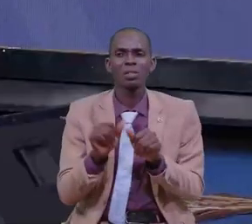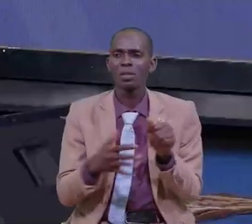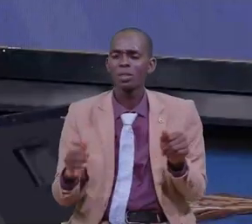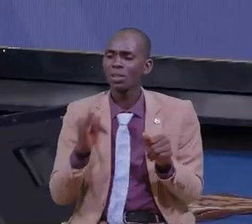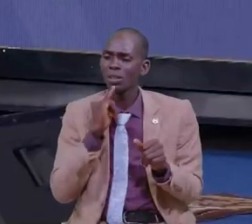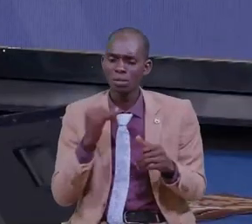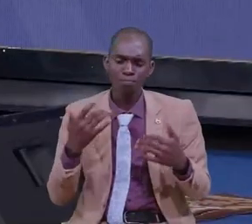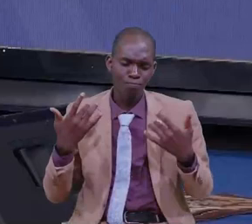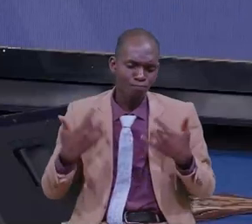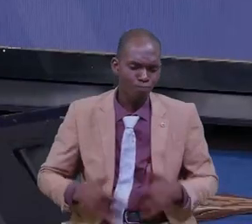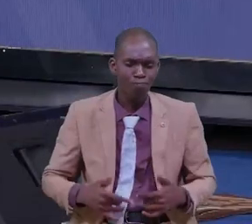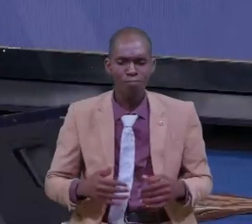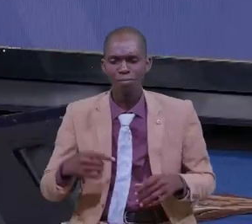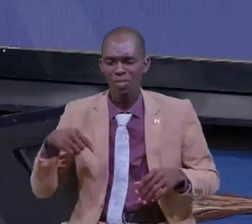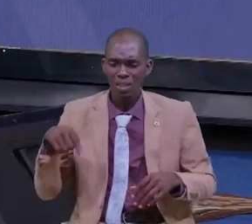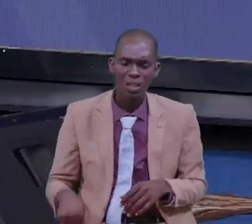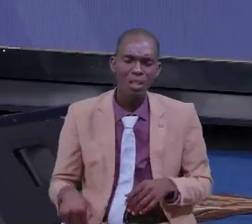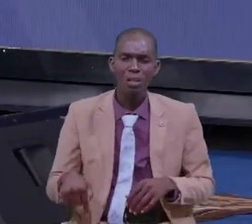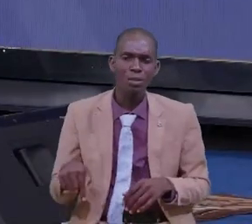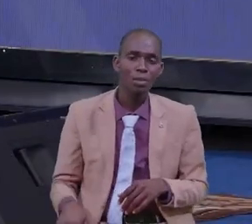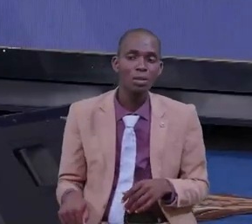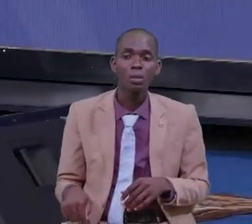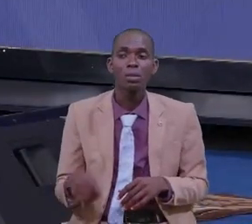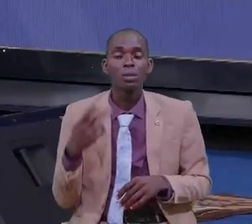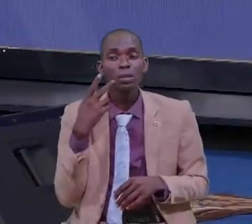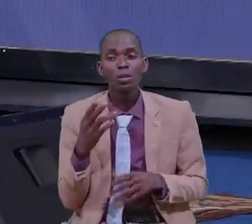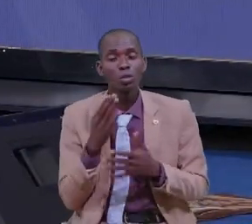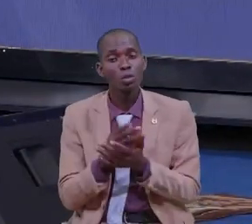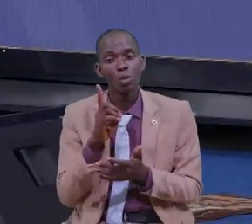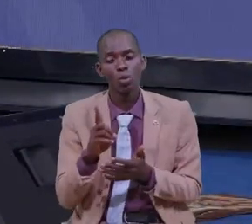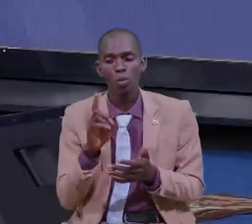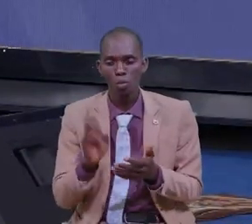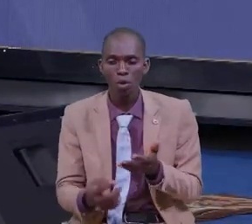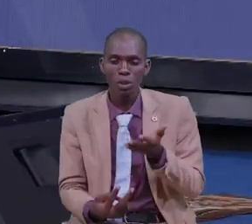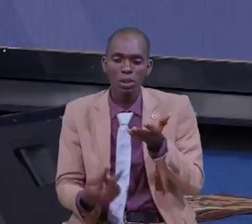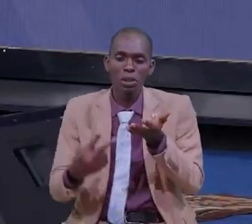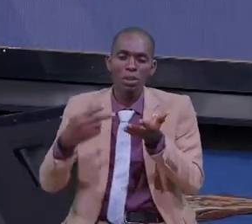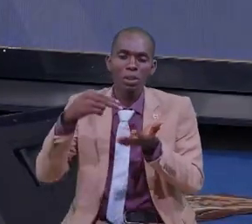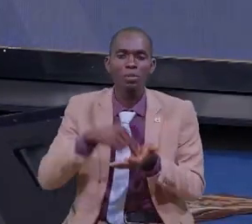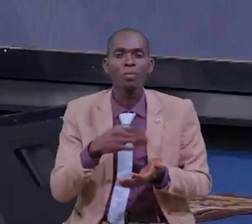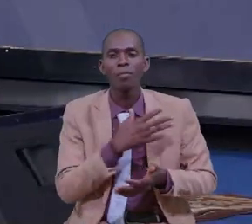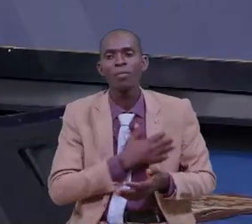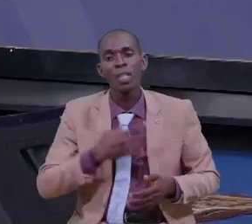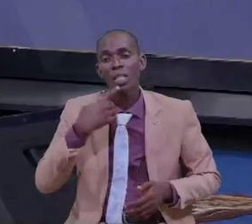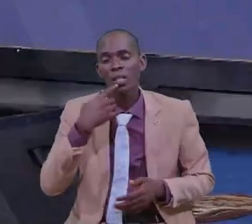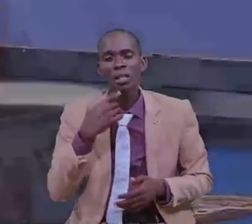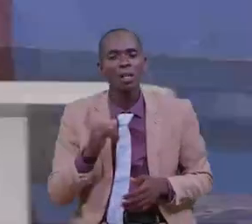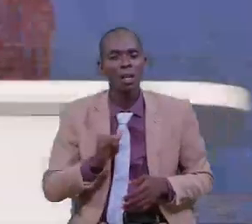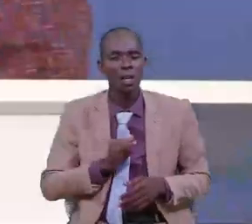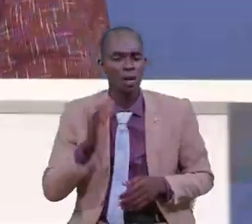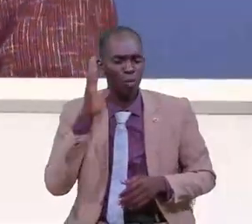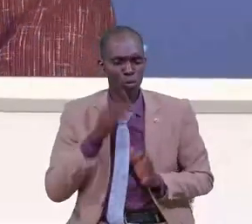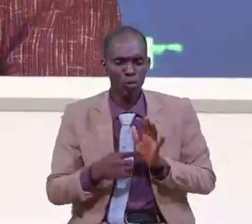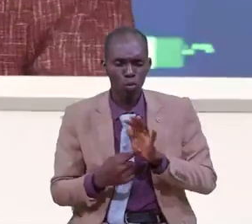tout est sombre et que tout sera sombre, quelqu'un se lève. Et il dit, je